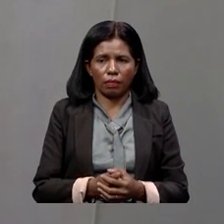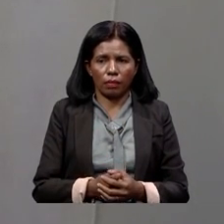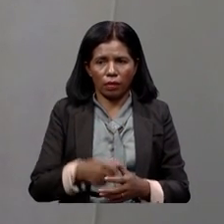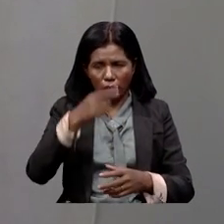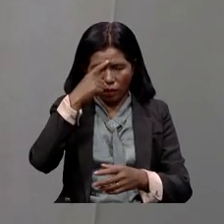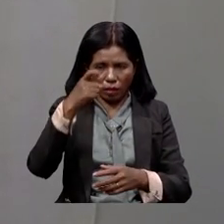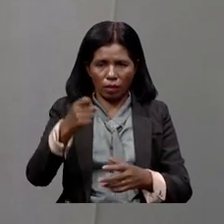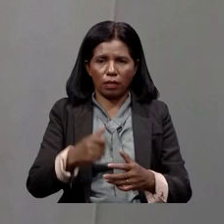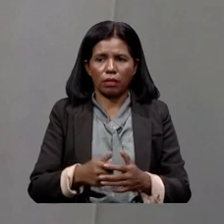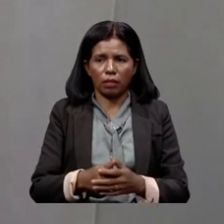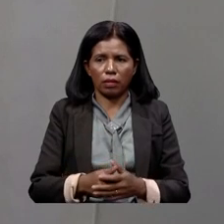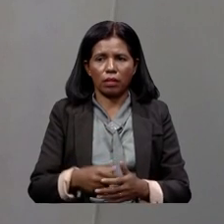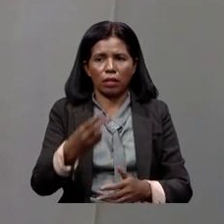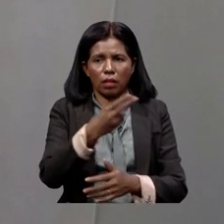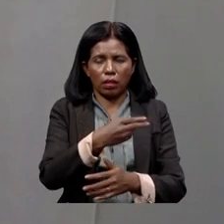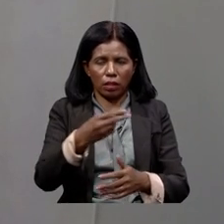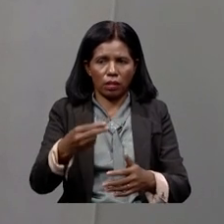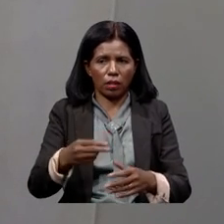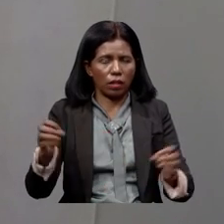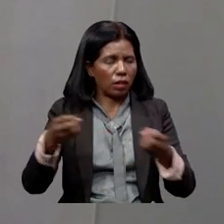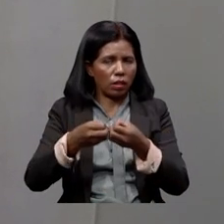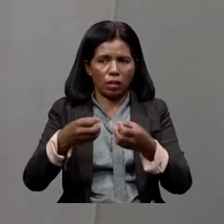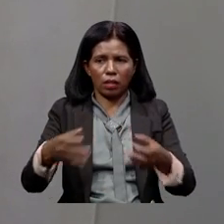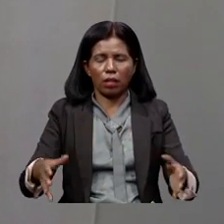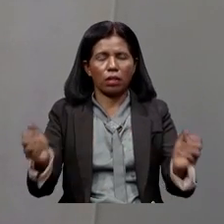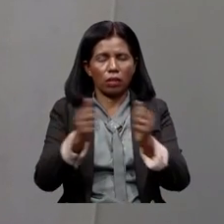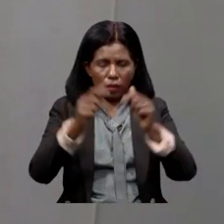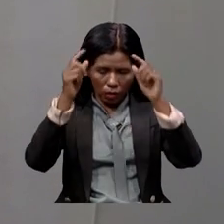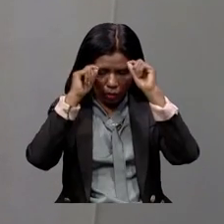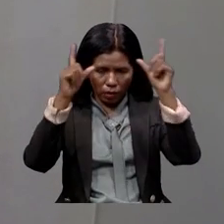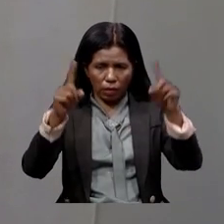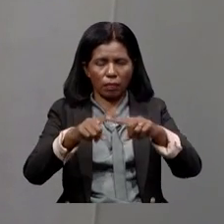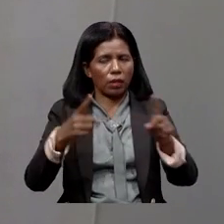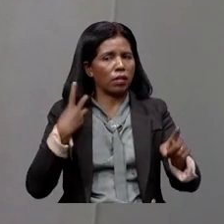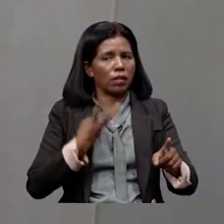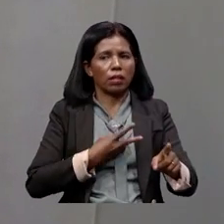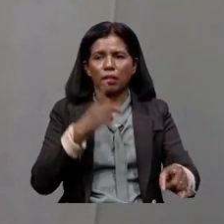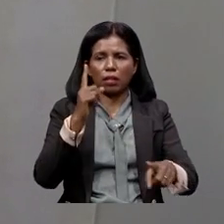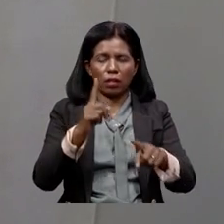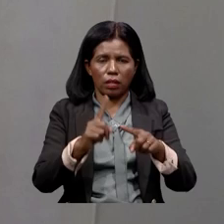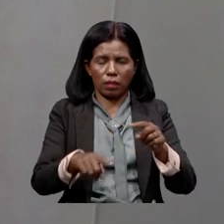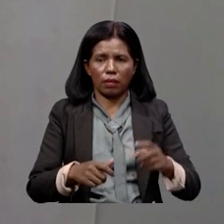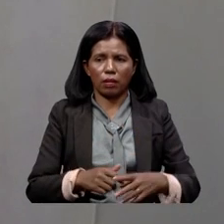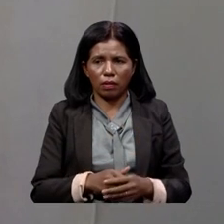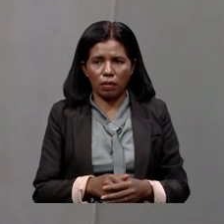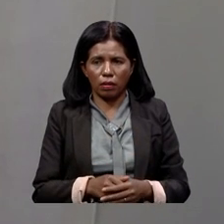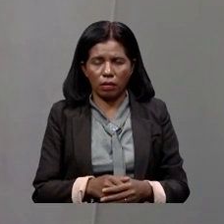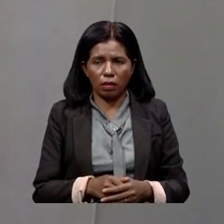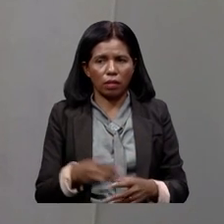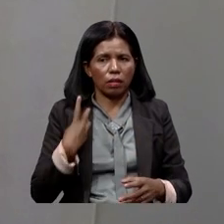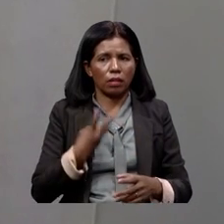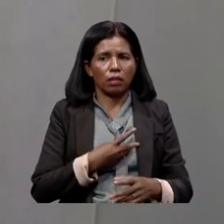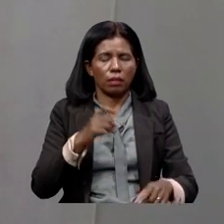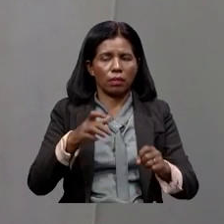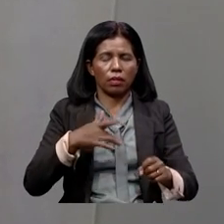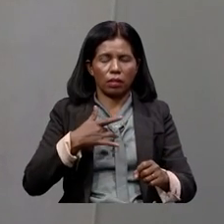tambah Indonesia lakon ho Timor Leste mabe ita la bele ita la bele